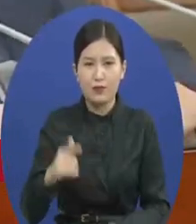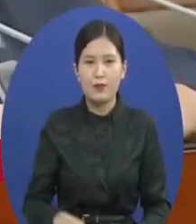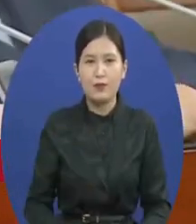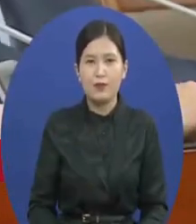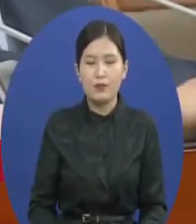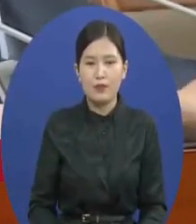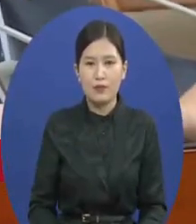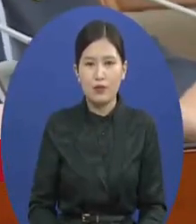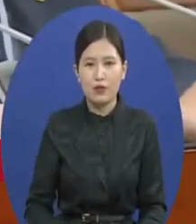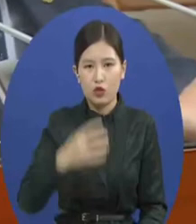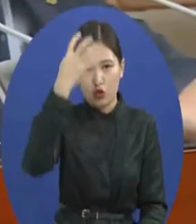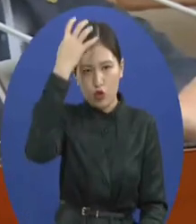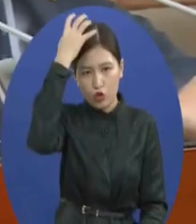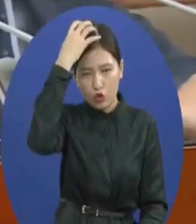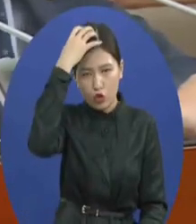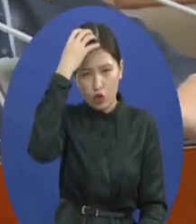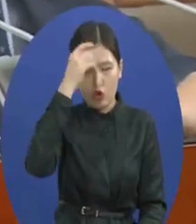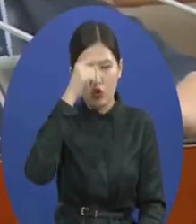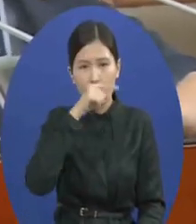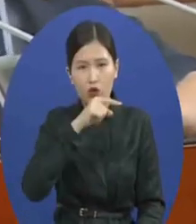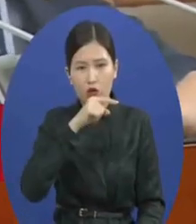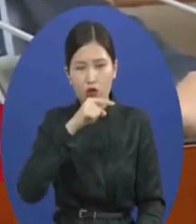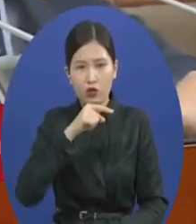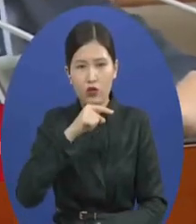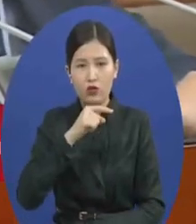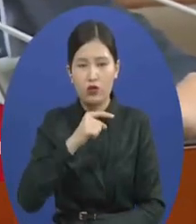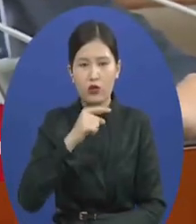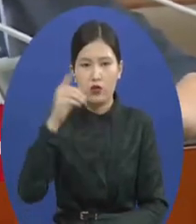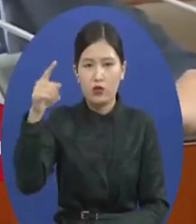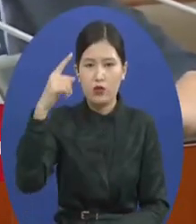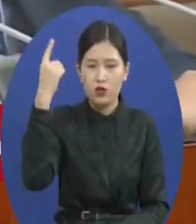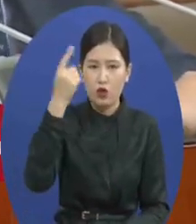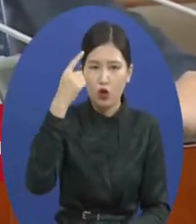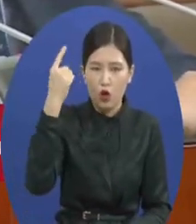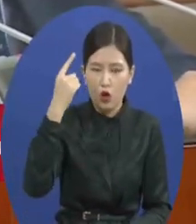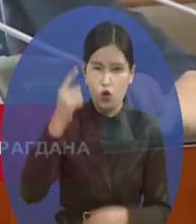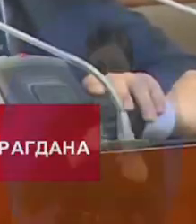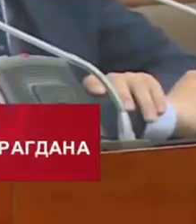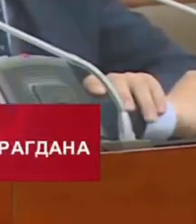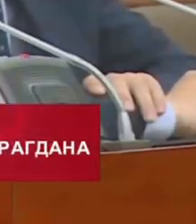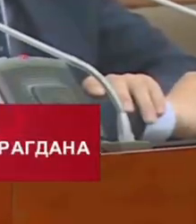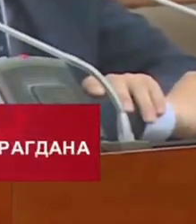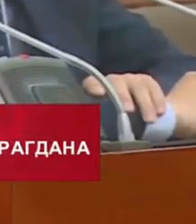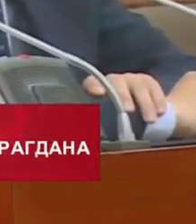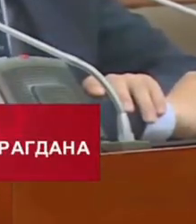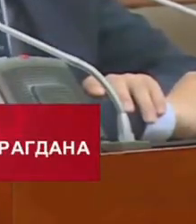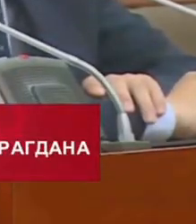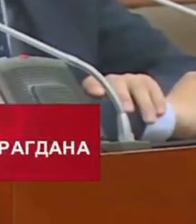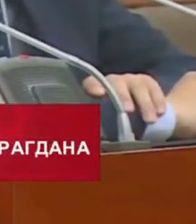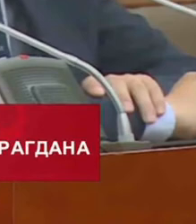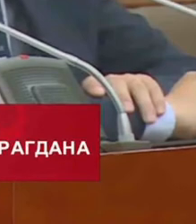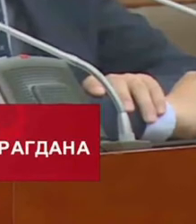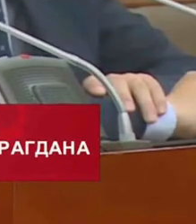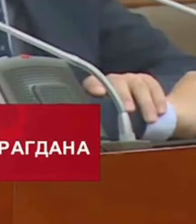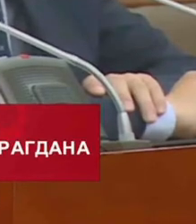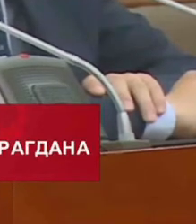За төрөөс цахилгаан дулааны эрчим хүчний төлбөрийг таажгаатай